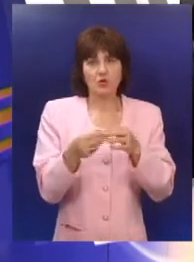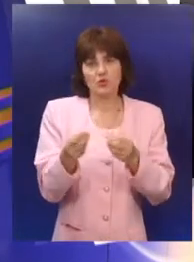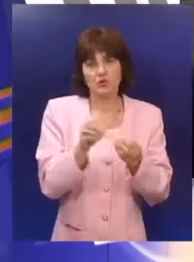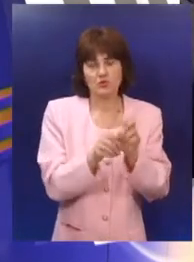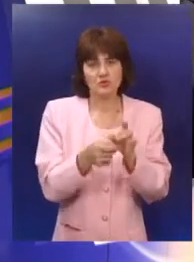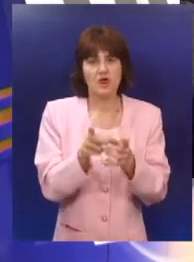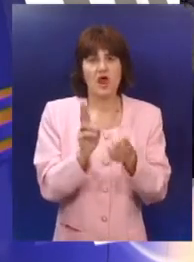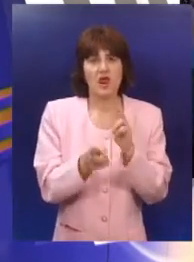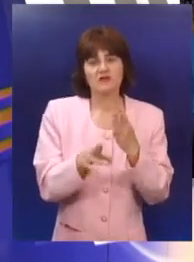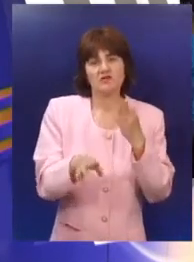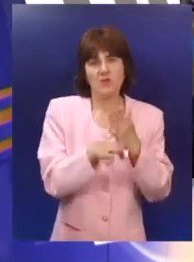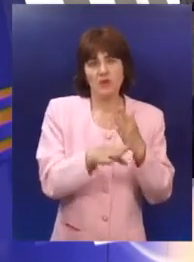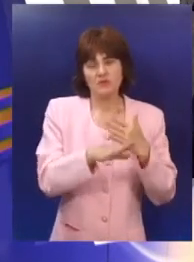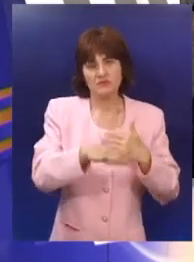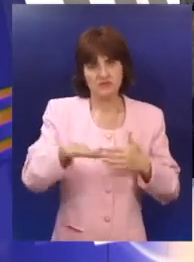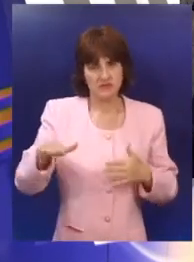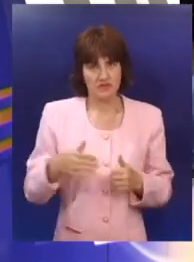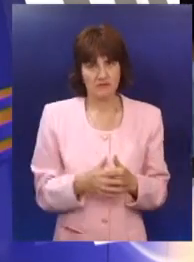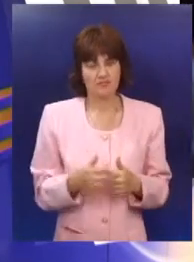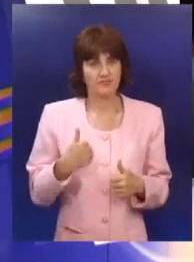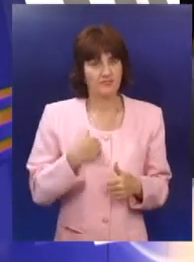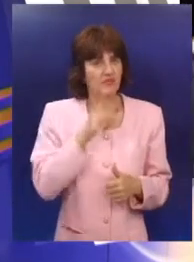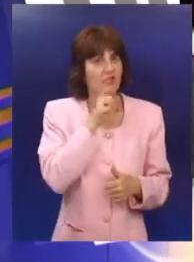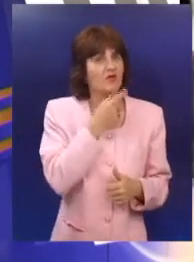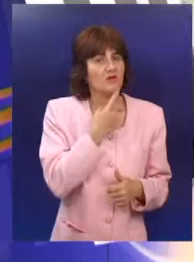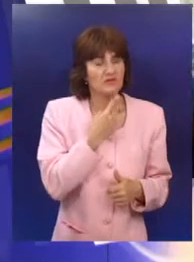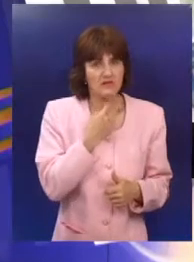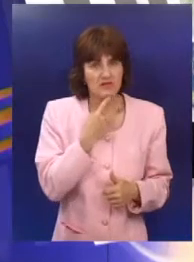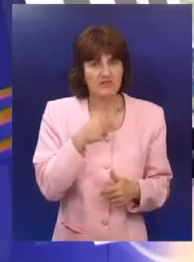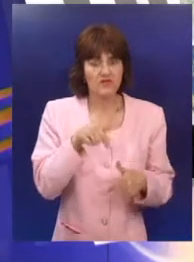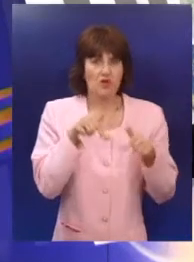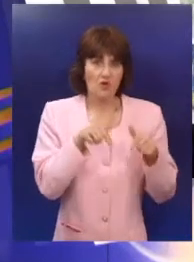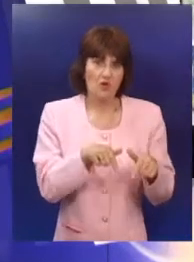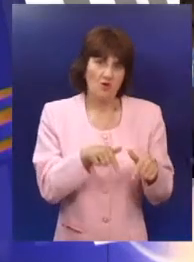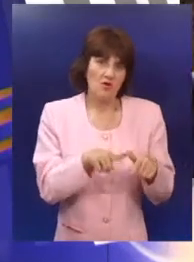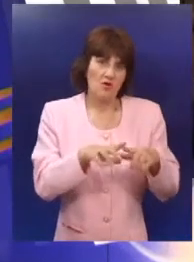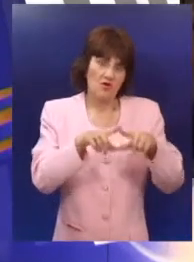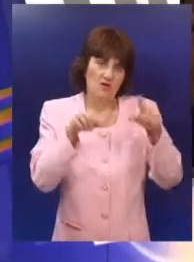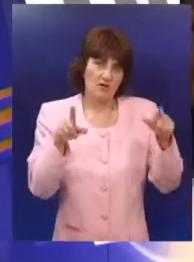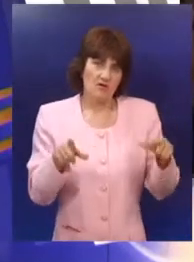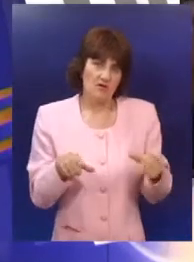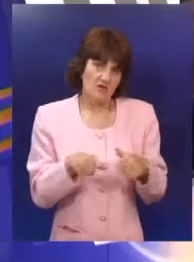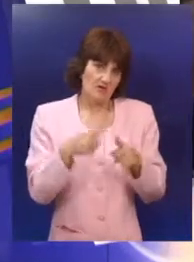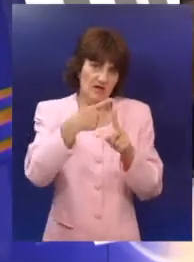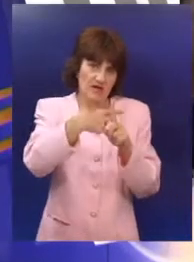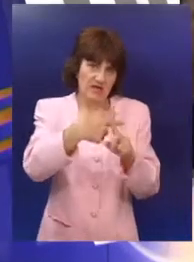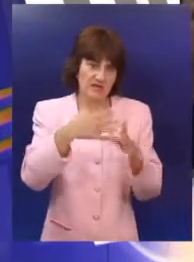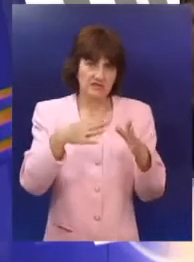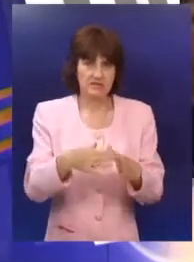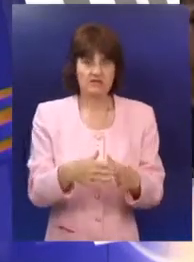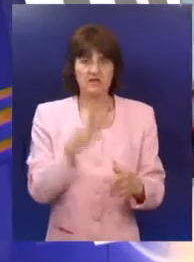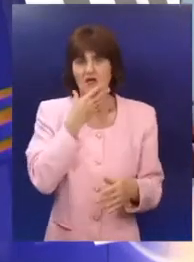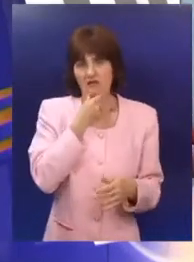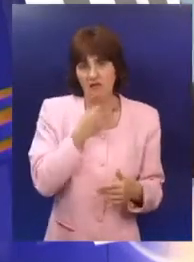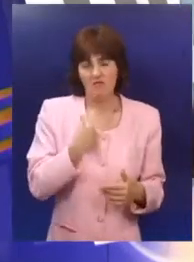koji su nastavnici pravili u slobodno vreme. Meni se jako sviđaju, najviše ova koja drži krst, da je jako